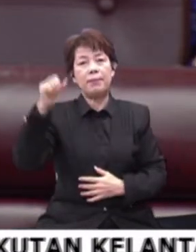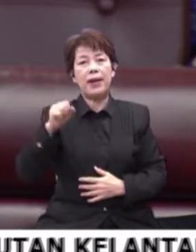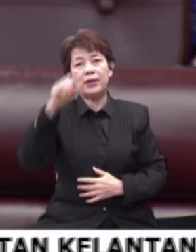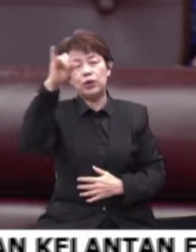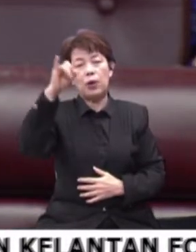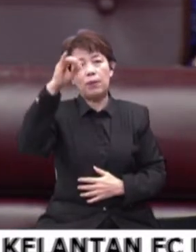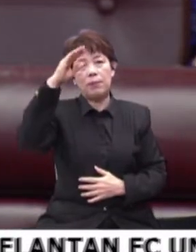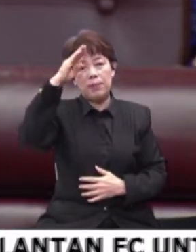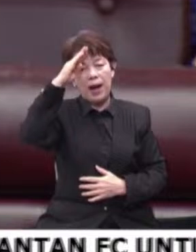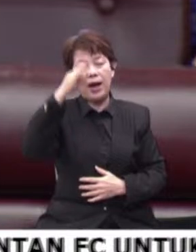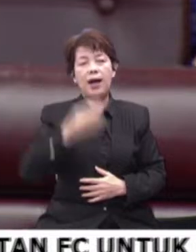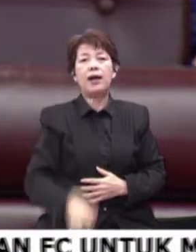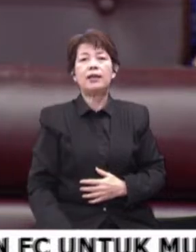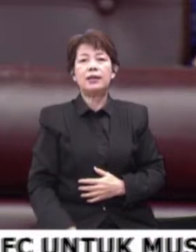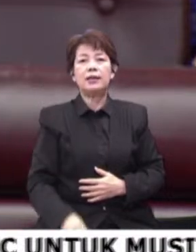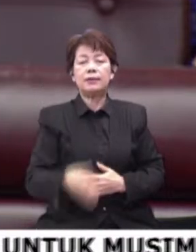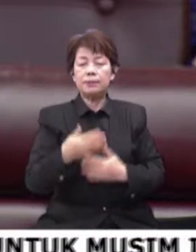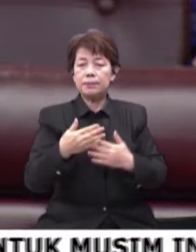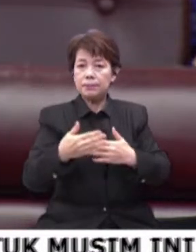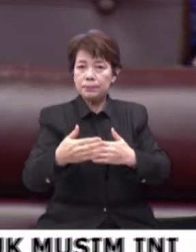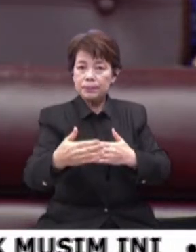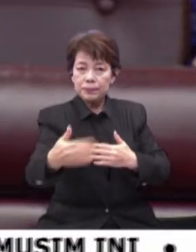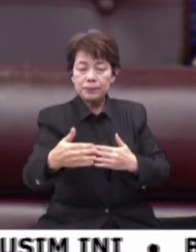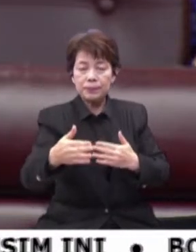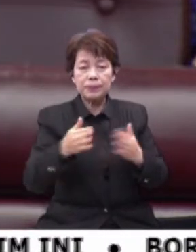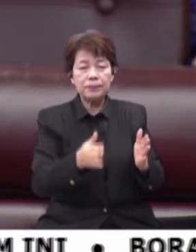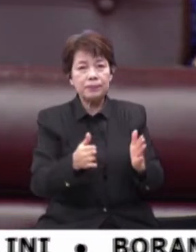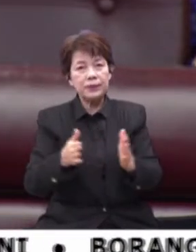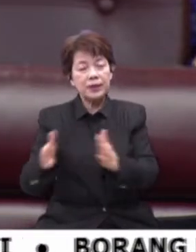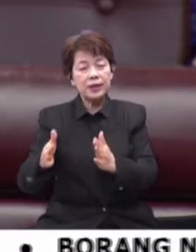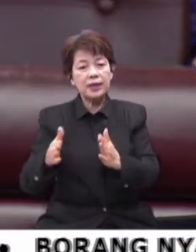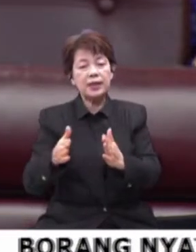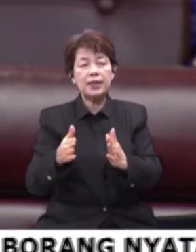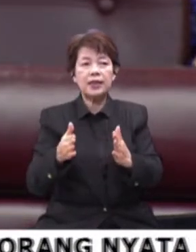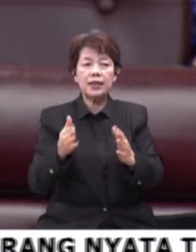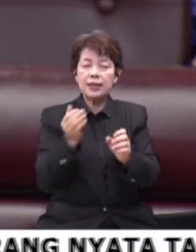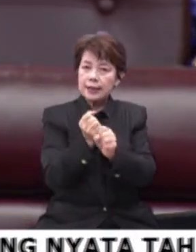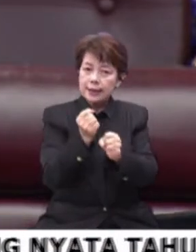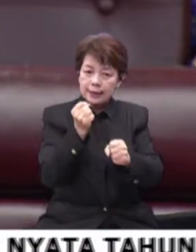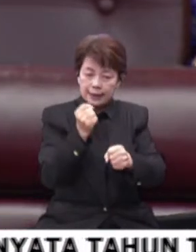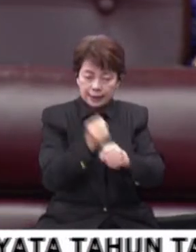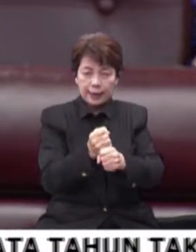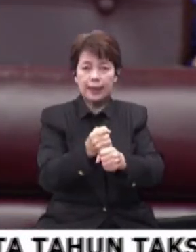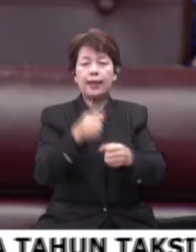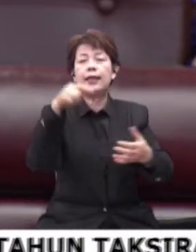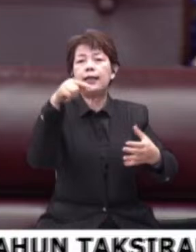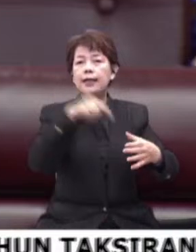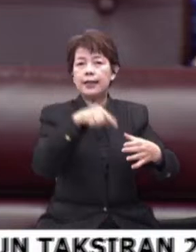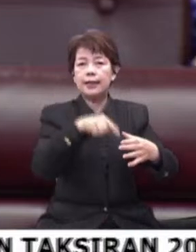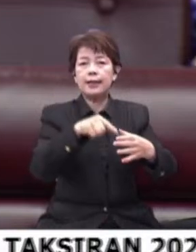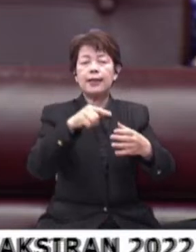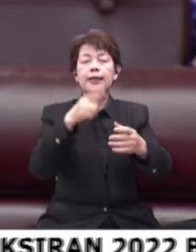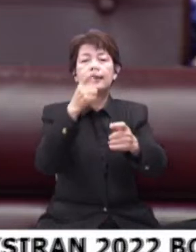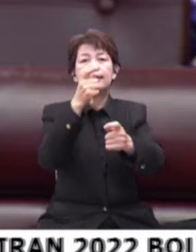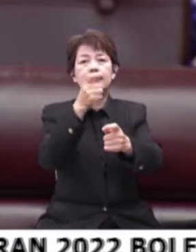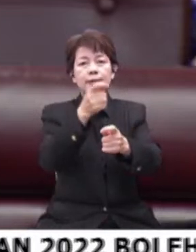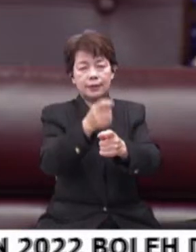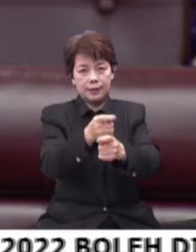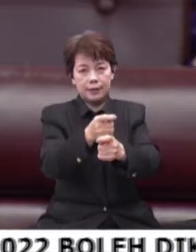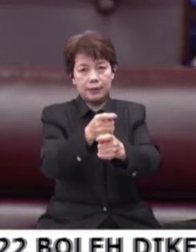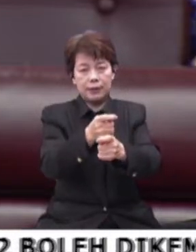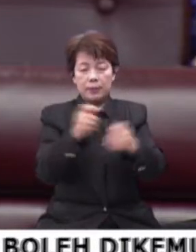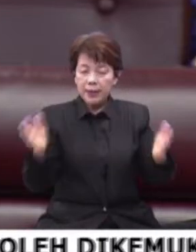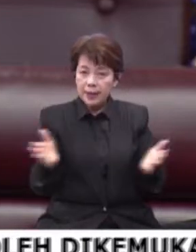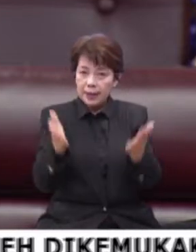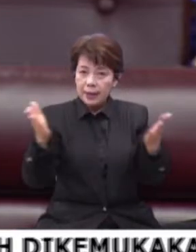langkah-langkah yang tidak sana dan sedang dalam perencanaan pekerjaan ini sudah tentu bermata lambat untuk menggalakkan penggunaan